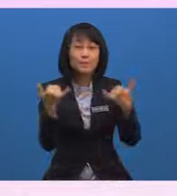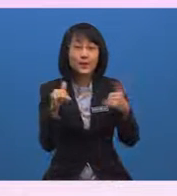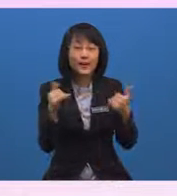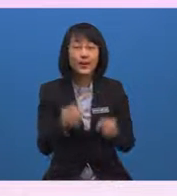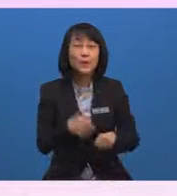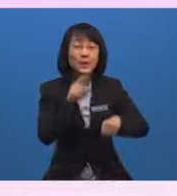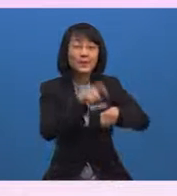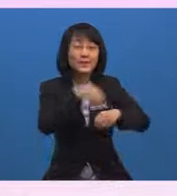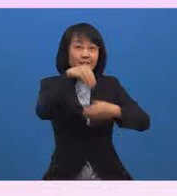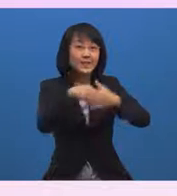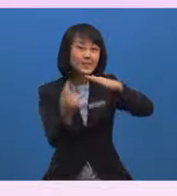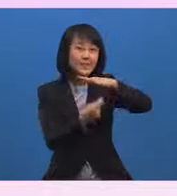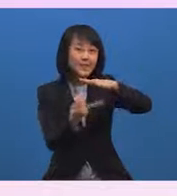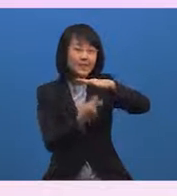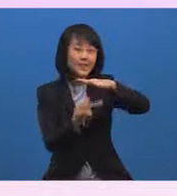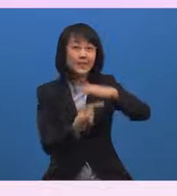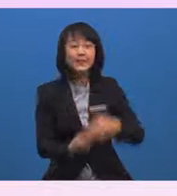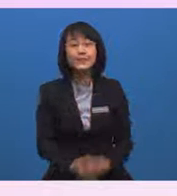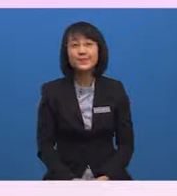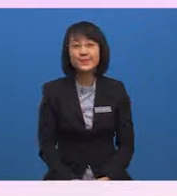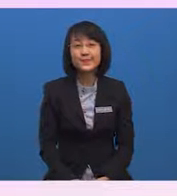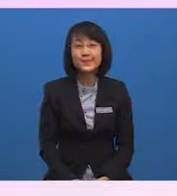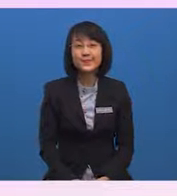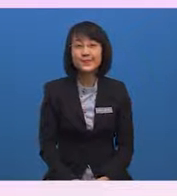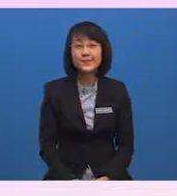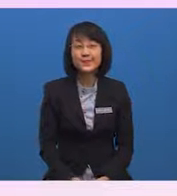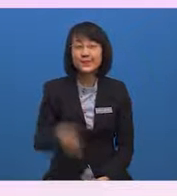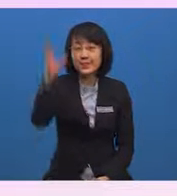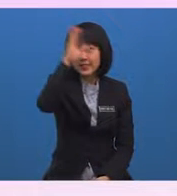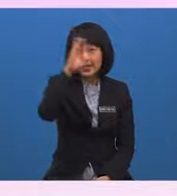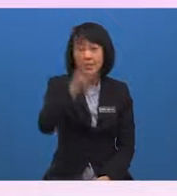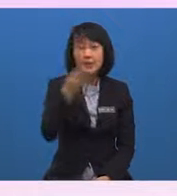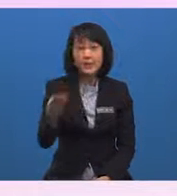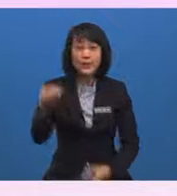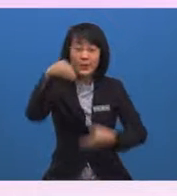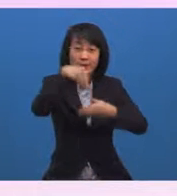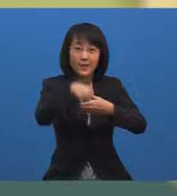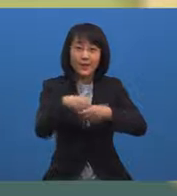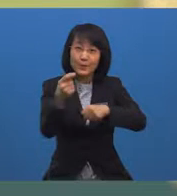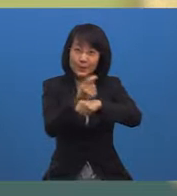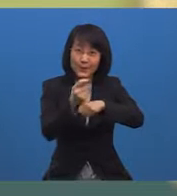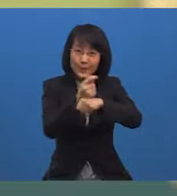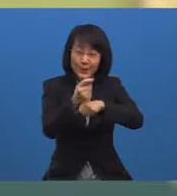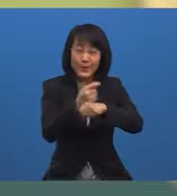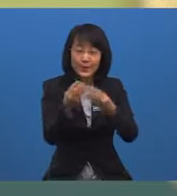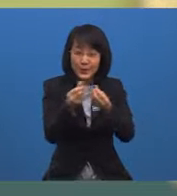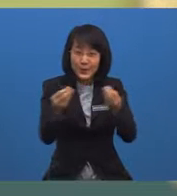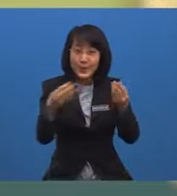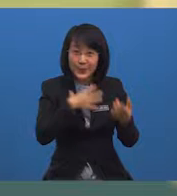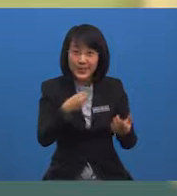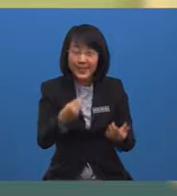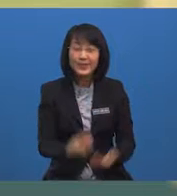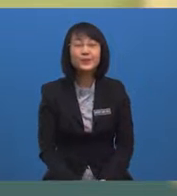di tadika atau prasekolah, iaitu mencari benda dalam tepung. Alat dan